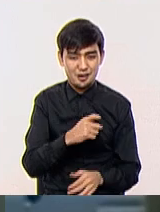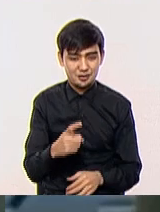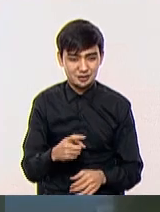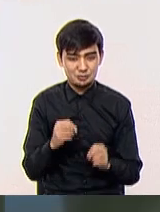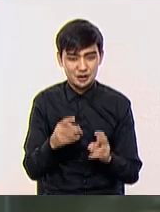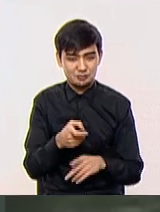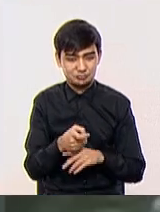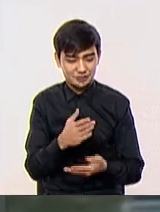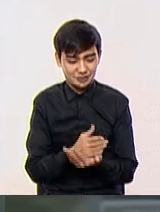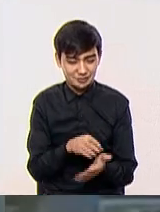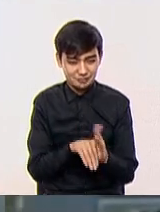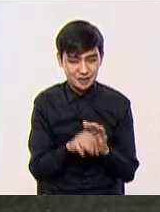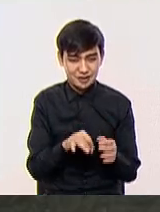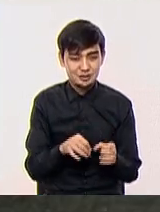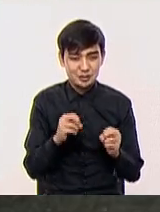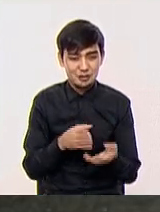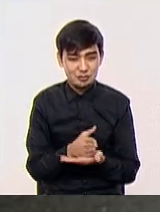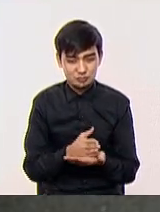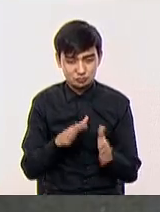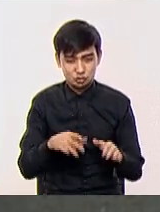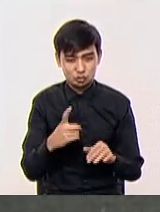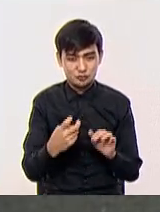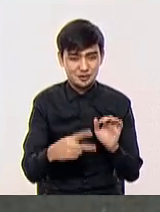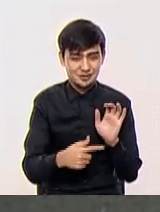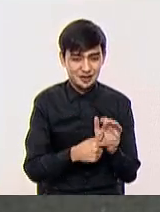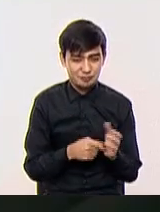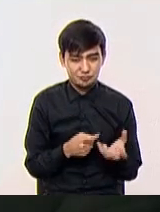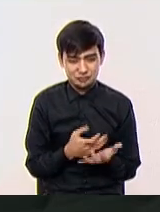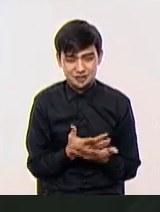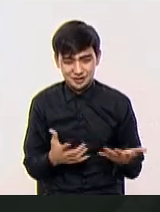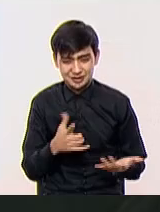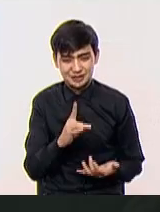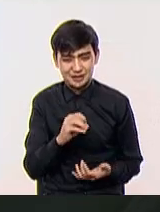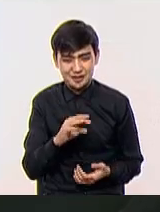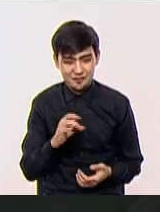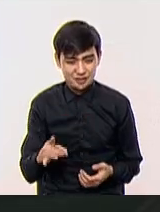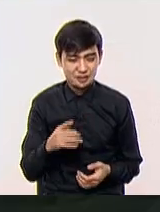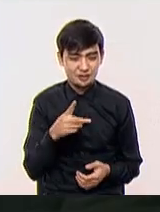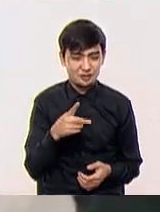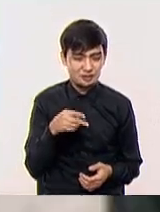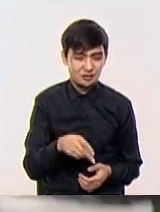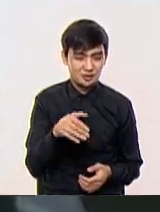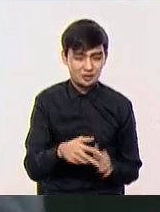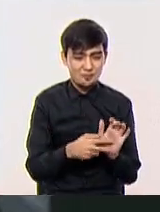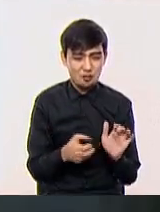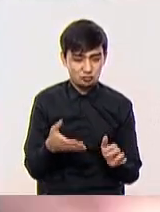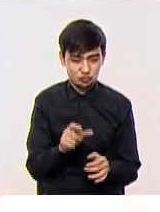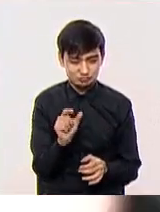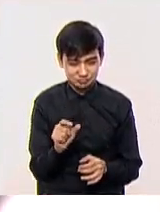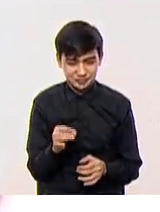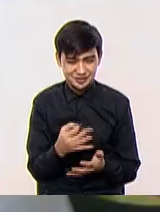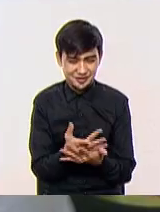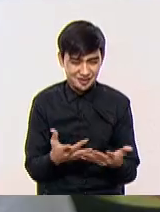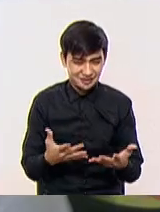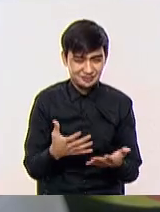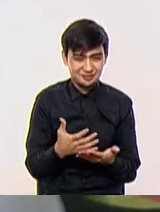ұрланған. Арнайы операция барысында 127 қару жарақ, әр түрлі калибрдің 2800 патроны, сондай-ақ оқ дәрі мен басқа